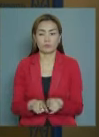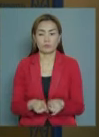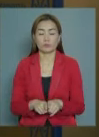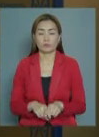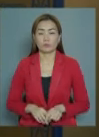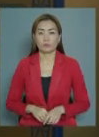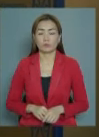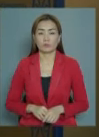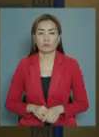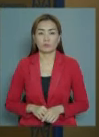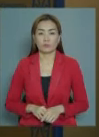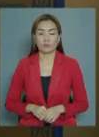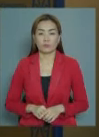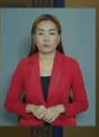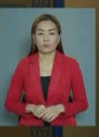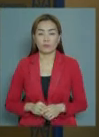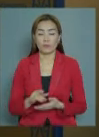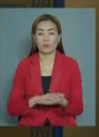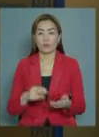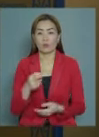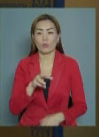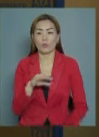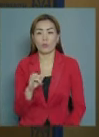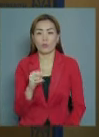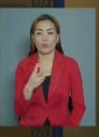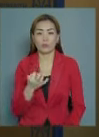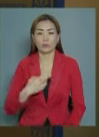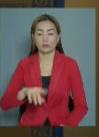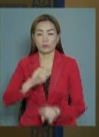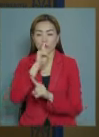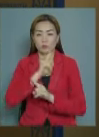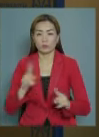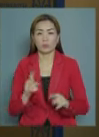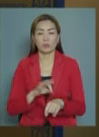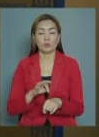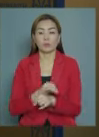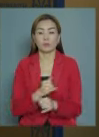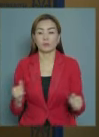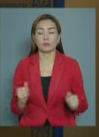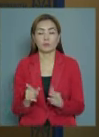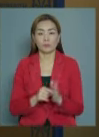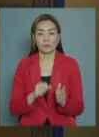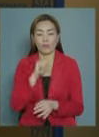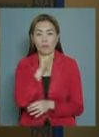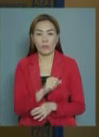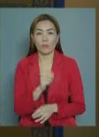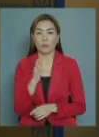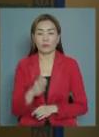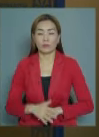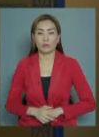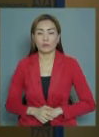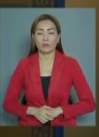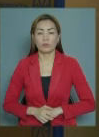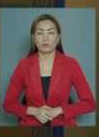арқылы орындалады. Сонымен қатар Дамумет ақпараттық жүйесінің тағы бір ерекшелігі бұл науқастарға арналған мобильді қосымшаның болуы.